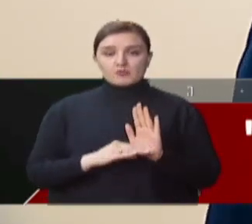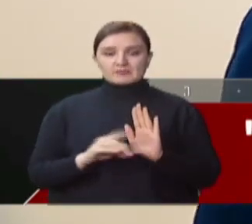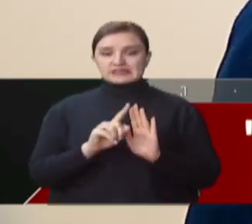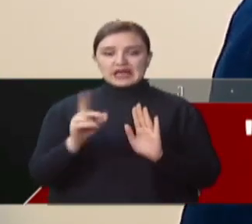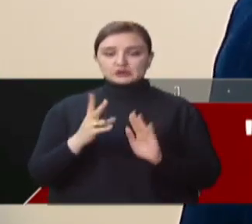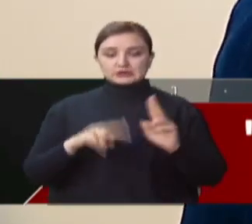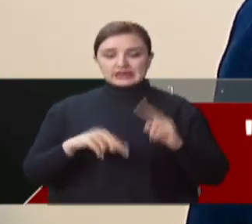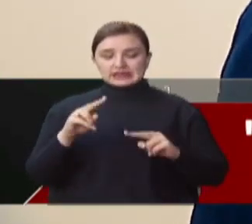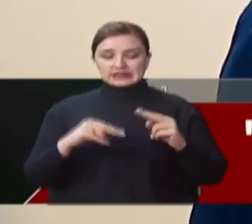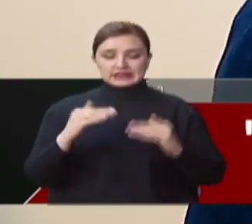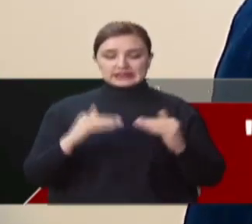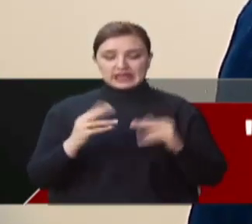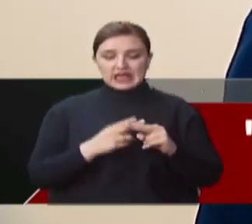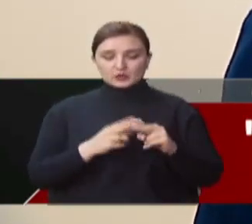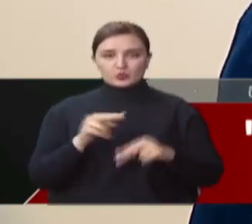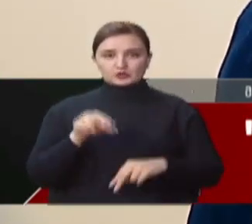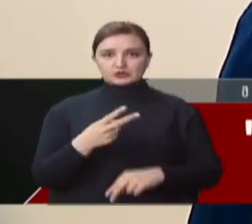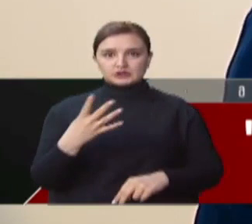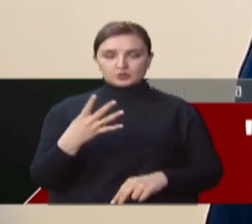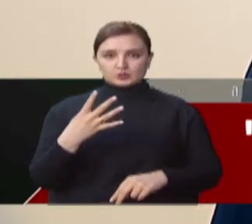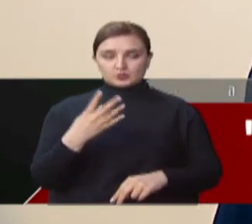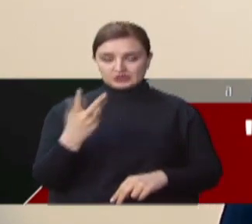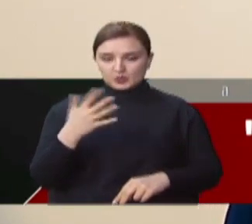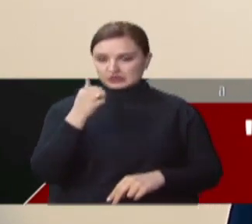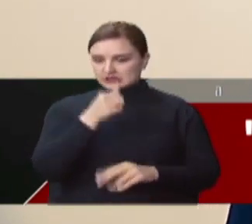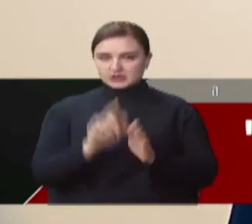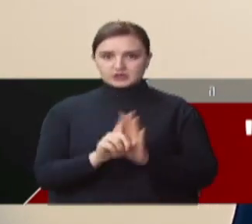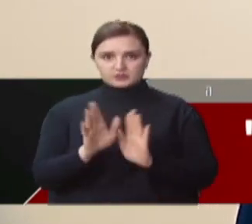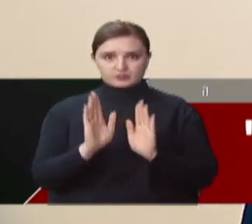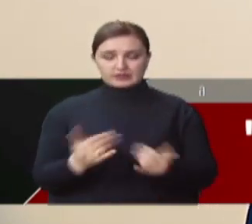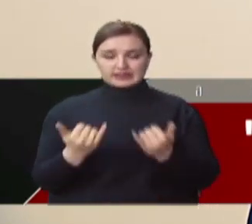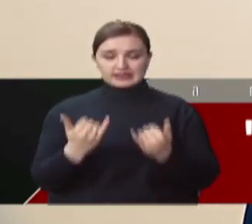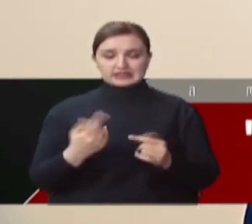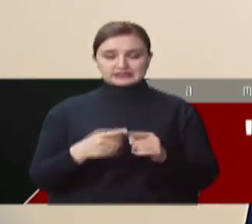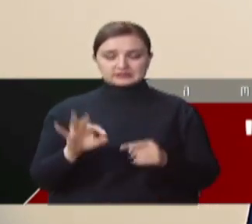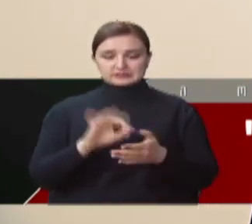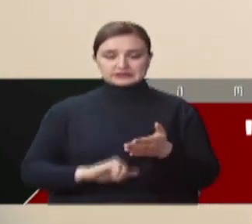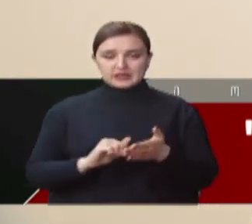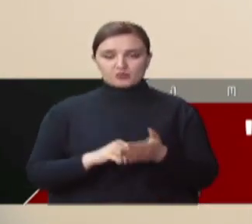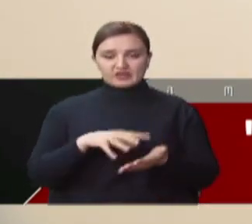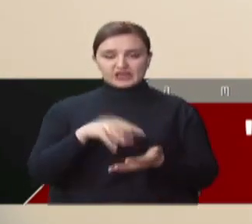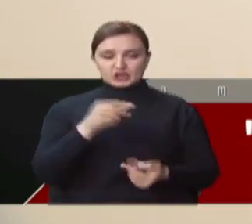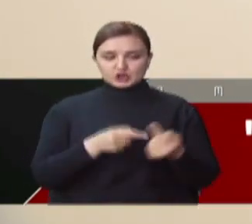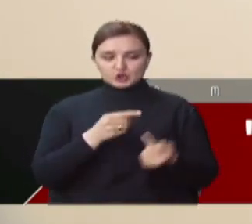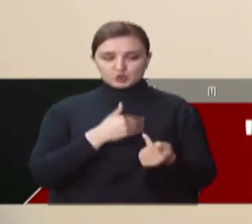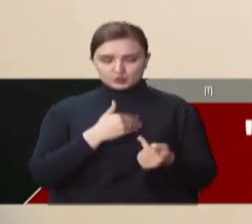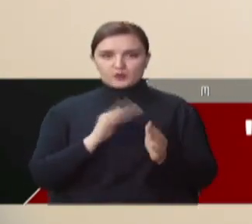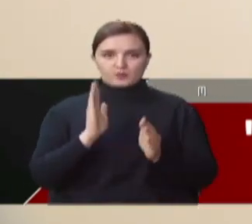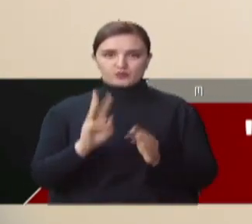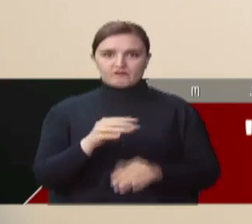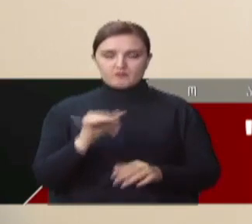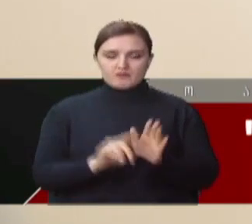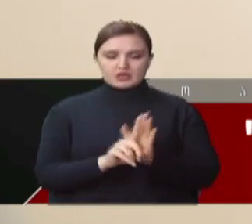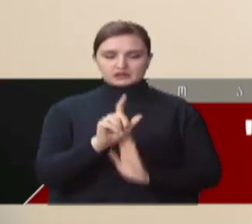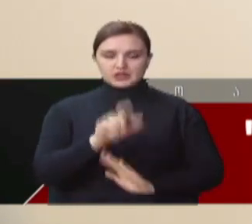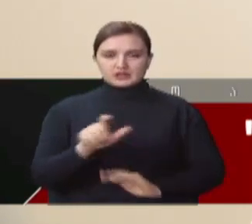да регулируес. Хвела норма, урита создаху цел самохмердеба. Да дрес, имиз гаморо гирчисер бзола напиребен ром, майсидан,